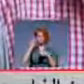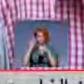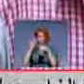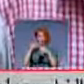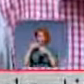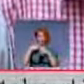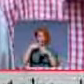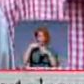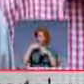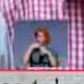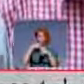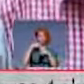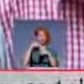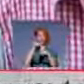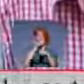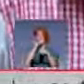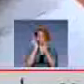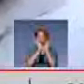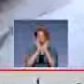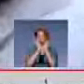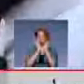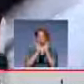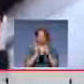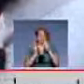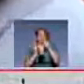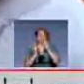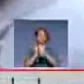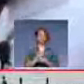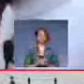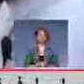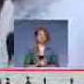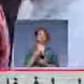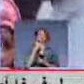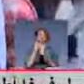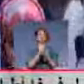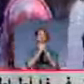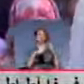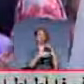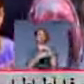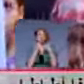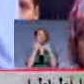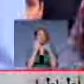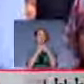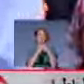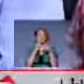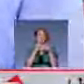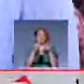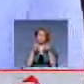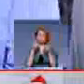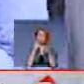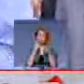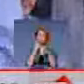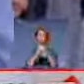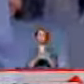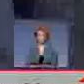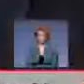البيت مش في البيت نفسه. طب احنا نروح البيت ونبدا زيارتنا للمنزل ونشوف على عسى ربنا يجعل على ايديكم ان شاء الله